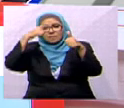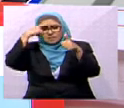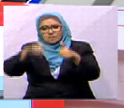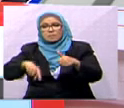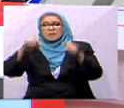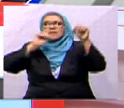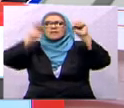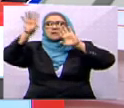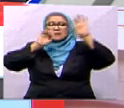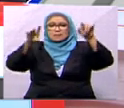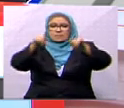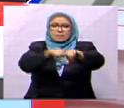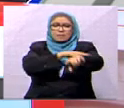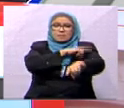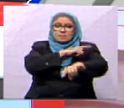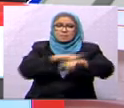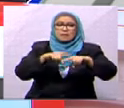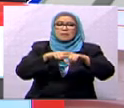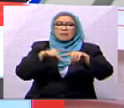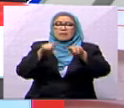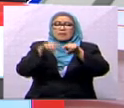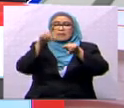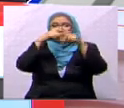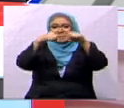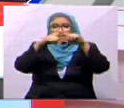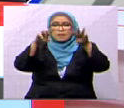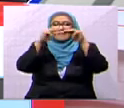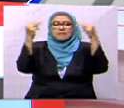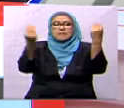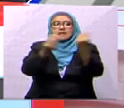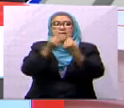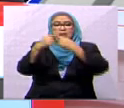petang hingga 10.30 malam di perkarangan Dewan Masyarakat Taman Sri Sentosa.